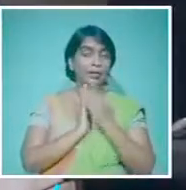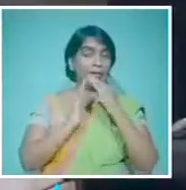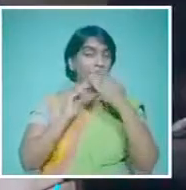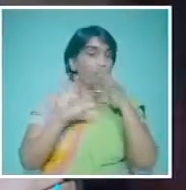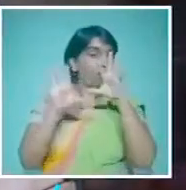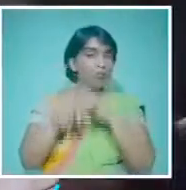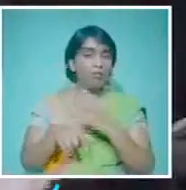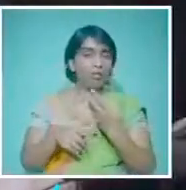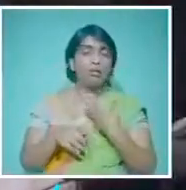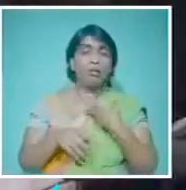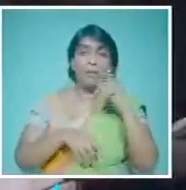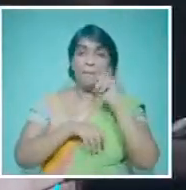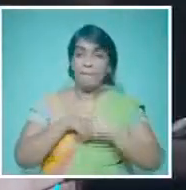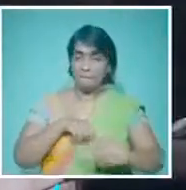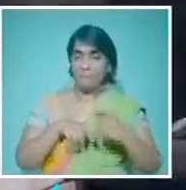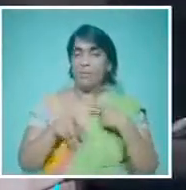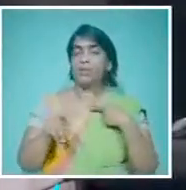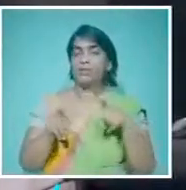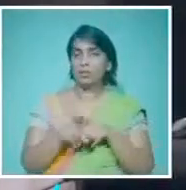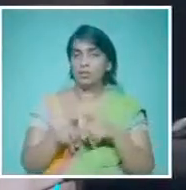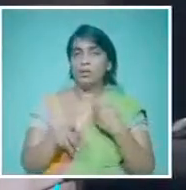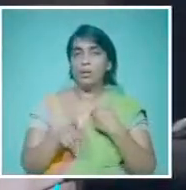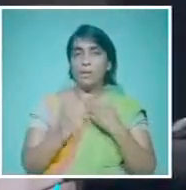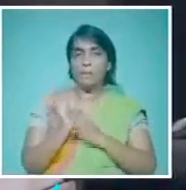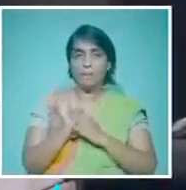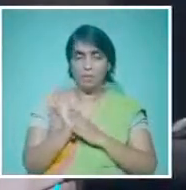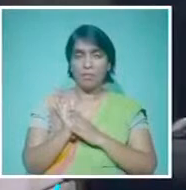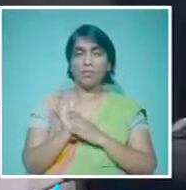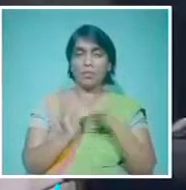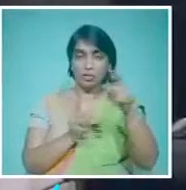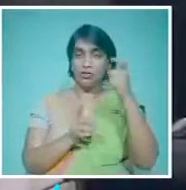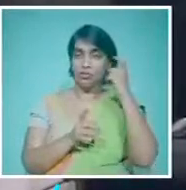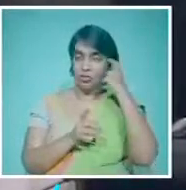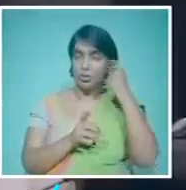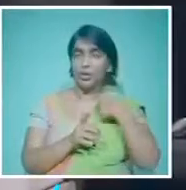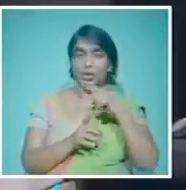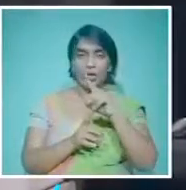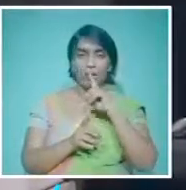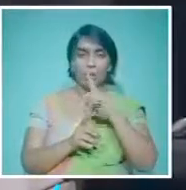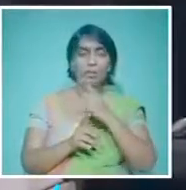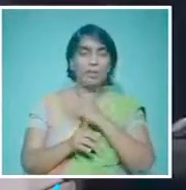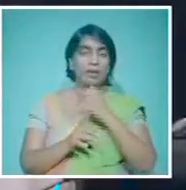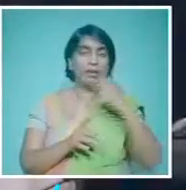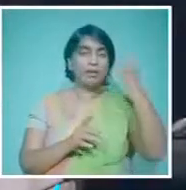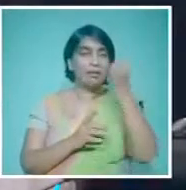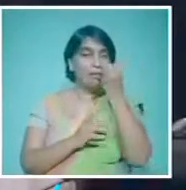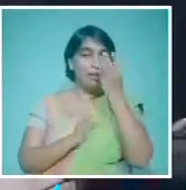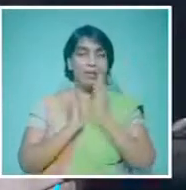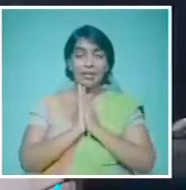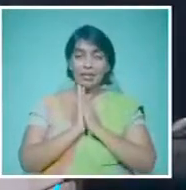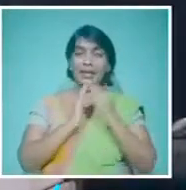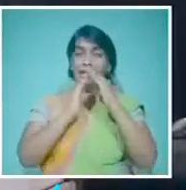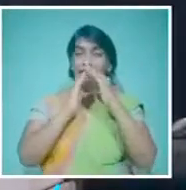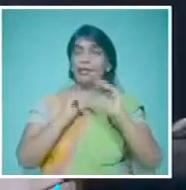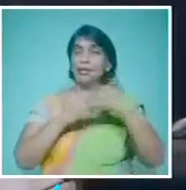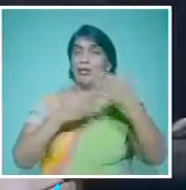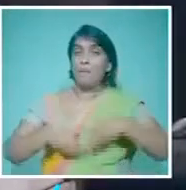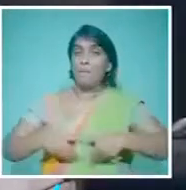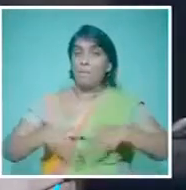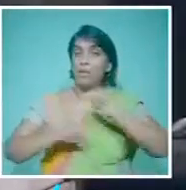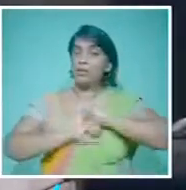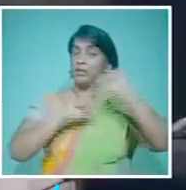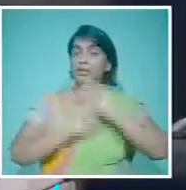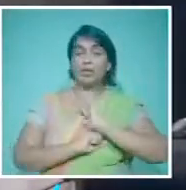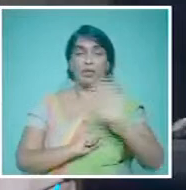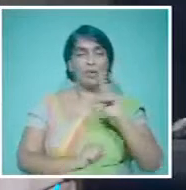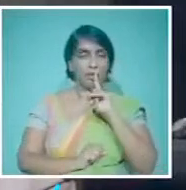ඒක සංවිධානය කරපු කෙනෙක් ඇටියට මහින්ද ආනන්ද අමුතුරු මතකද අපි කිව්වා අරලියගහ මන්දිරේ ඉස්සරහන්වත් පෙළපාලිය ගේන්න එපා කියලා